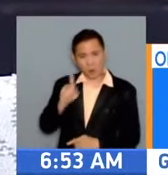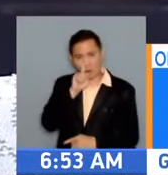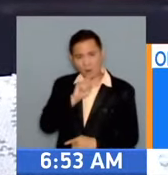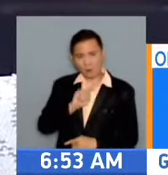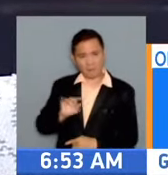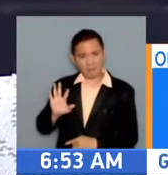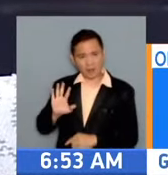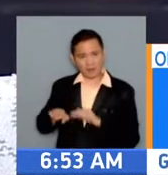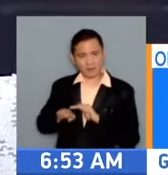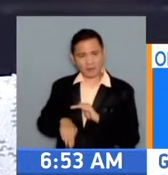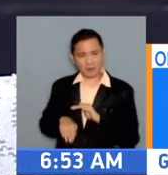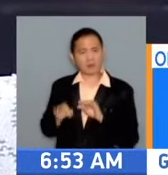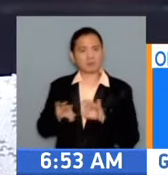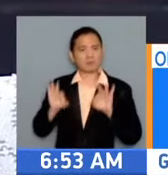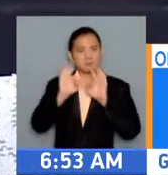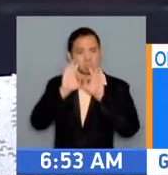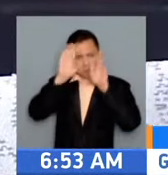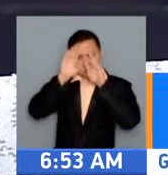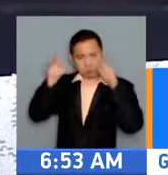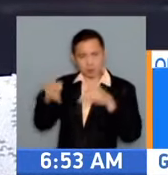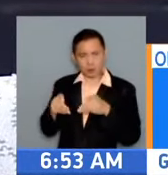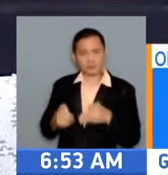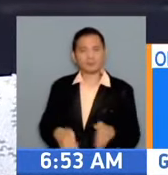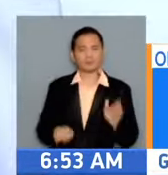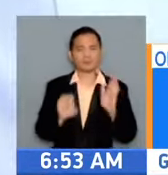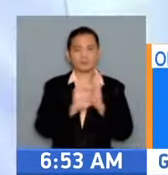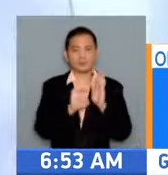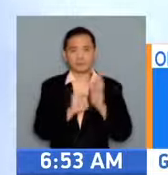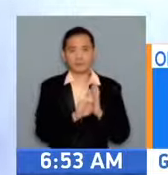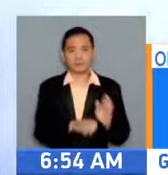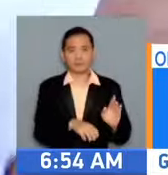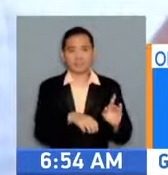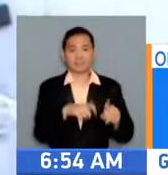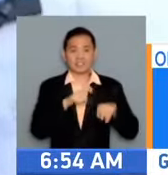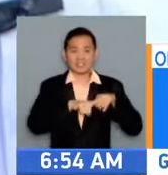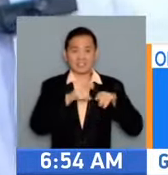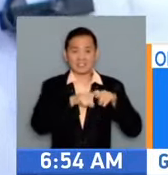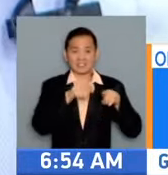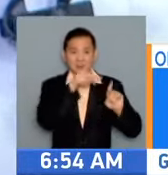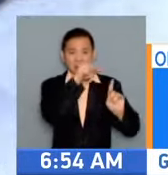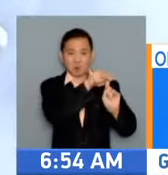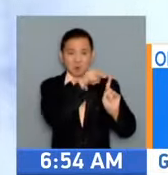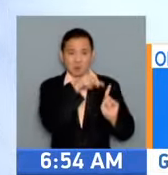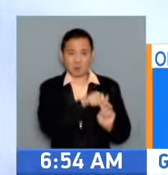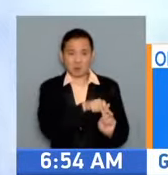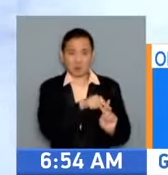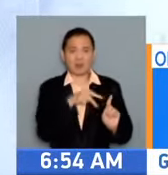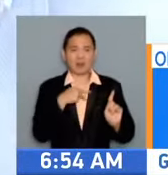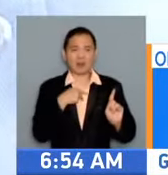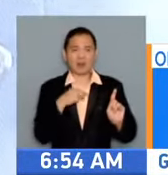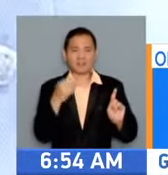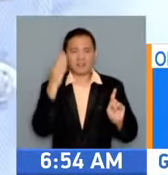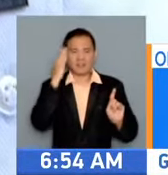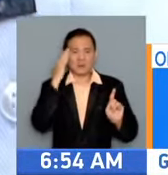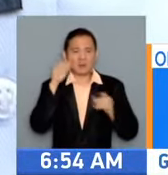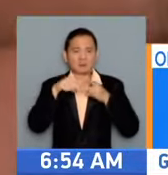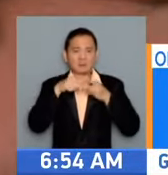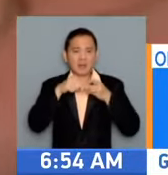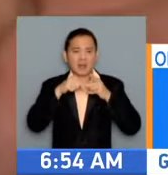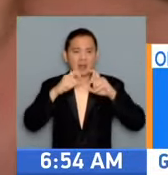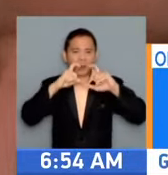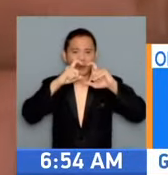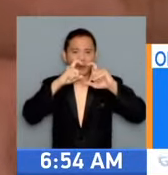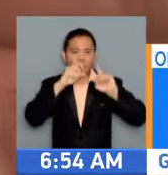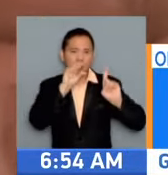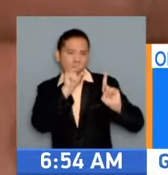So, sa mga electrical outlet, dapat meron po tayo nitong electrical caps para po ay ito'y magsibling protection at hindi